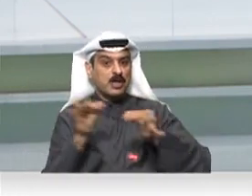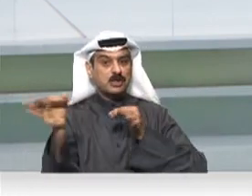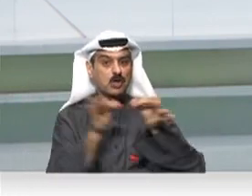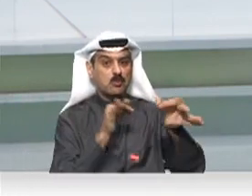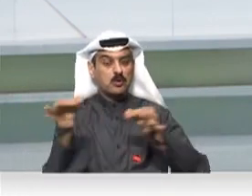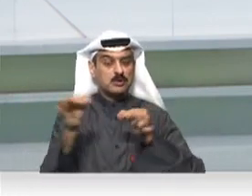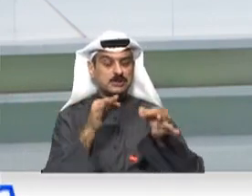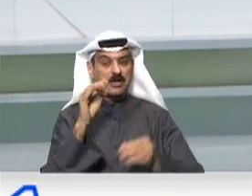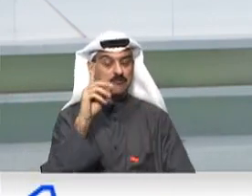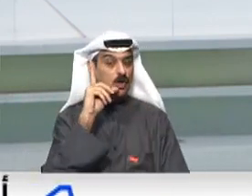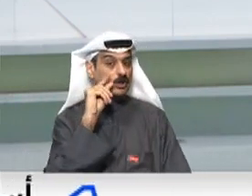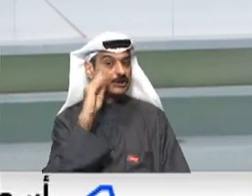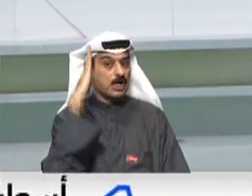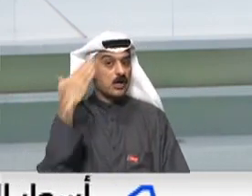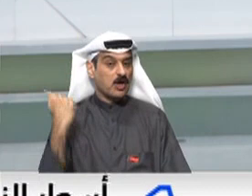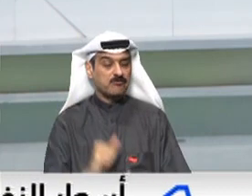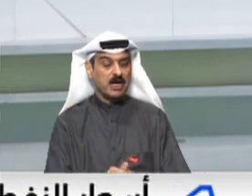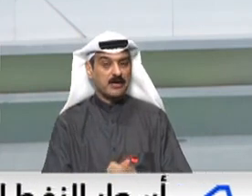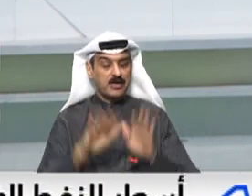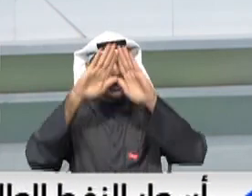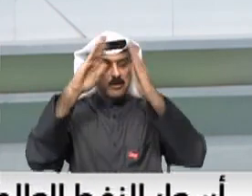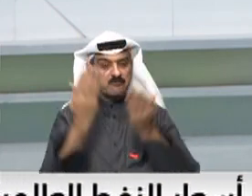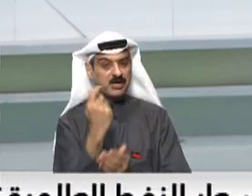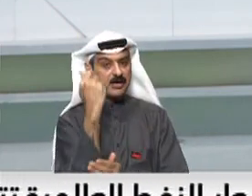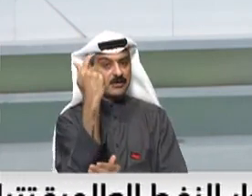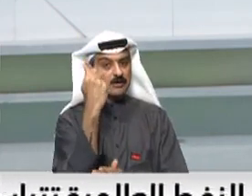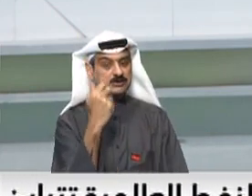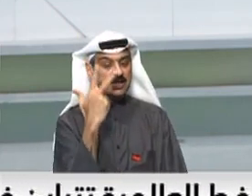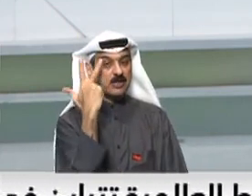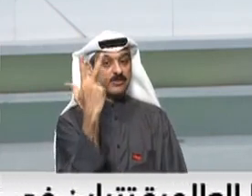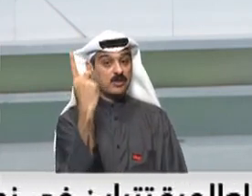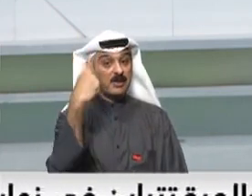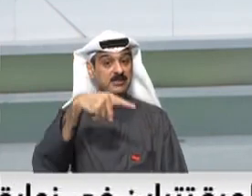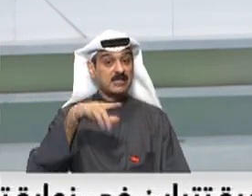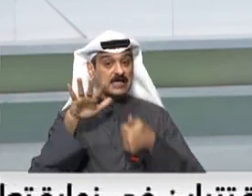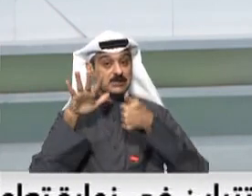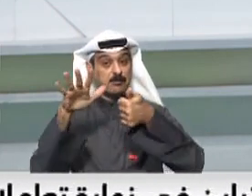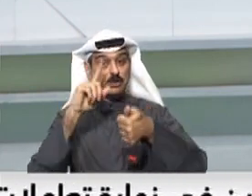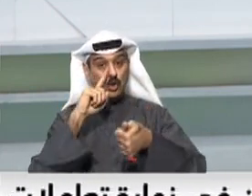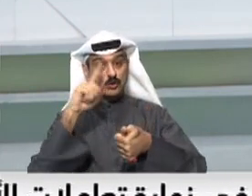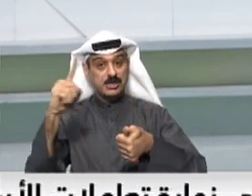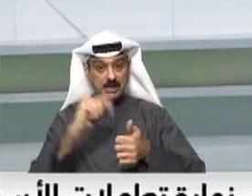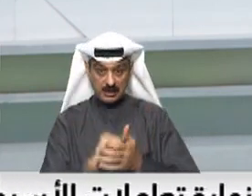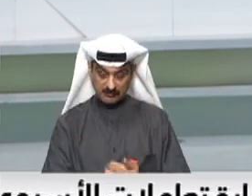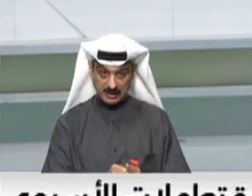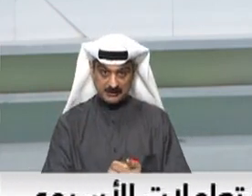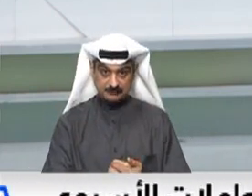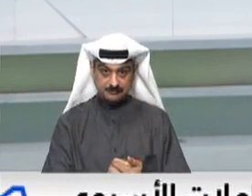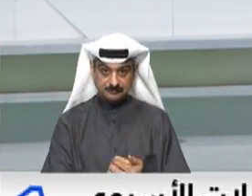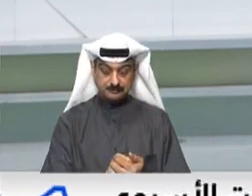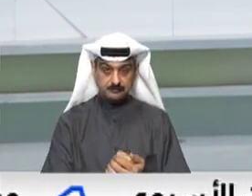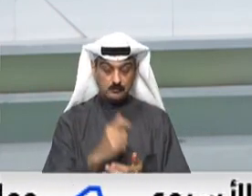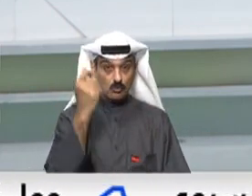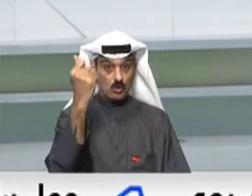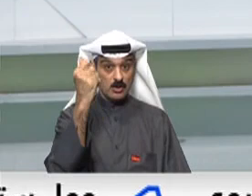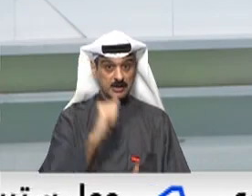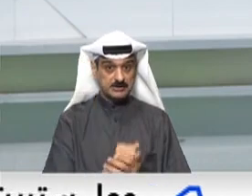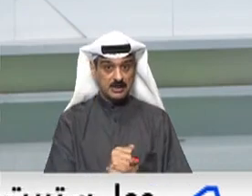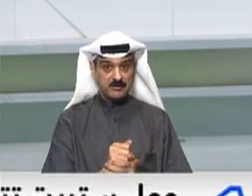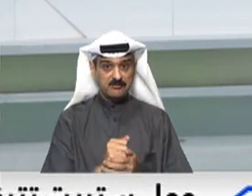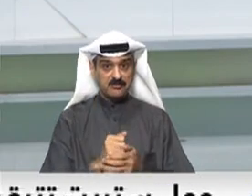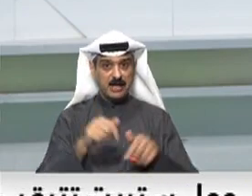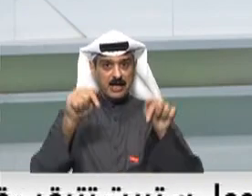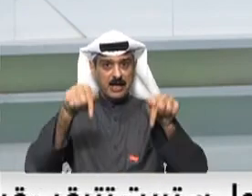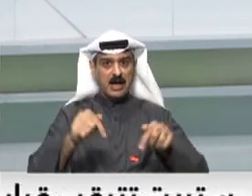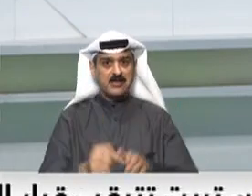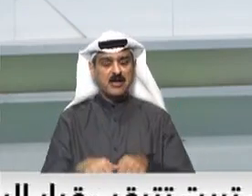والمهندسات، وبلغت تكلفته الإجمالية ما يقارب 18 مليون دينار، فيما بلغت قيمة عقد تأثيث المبنى